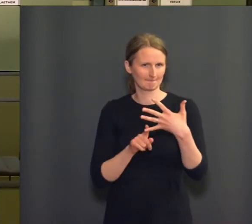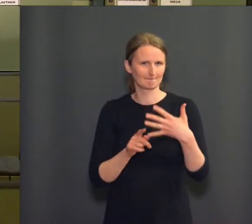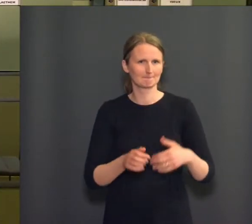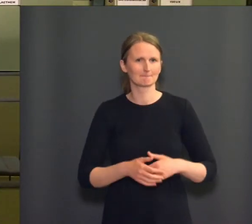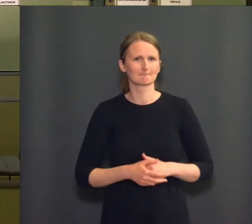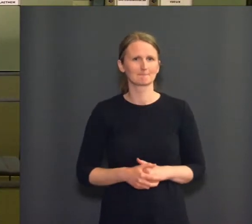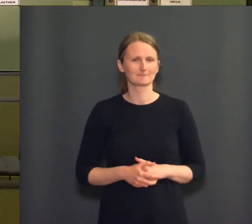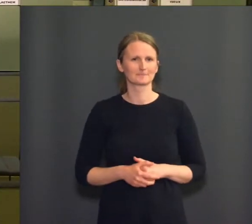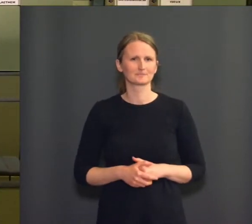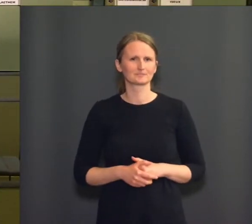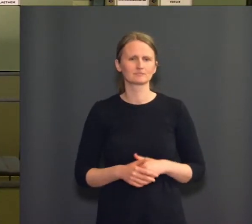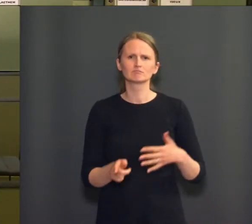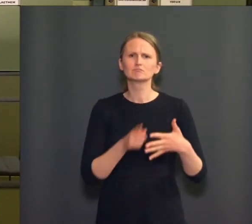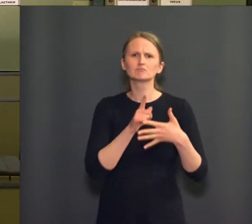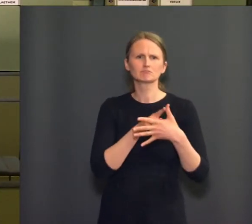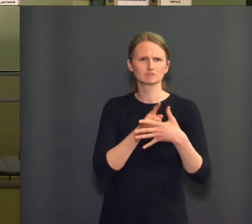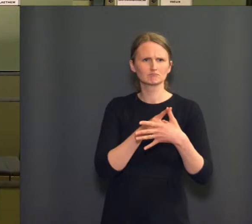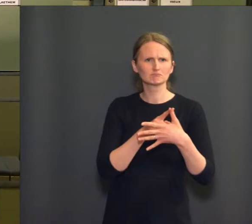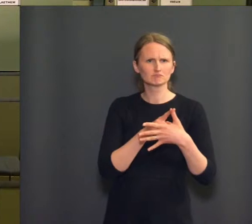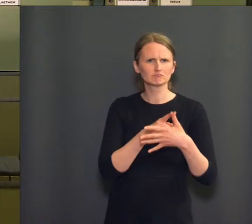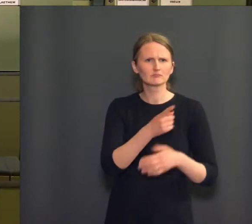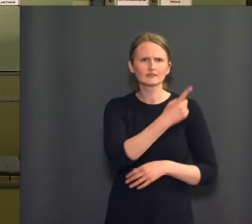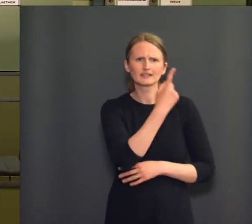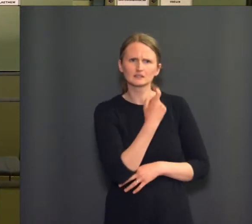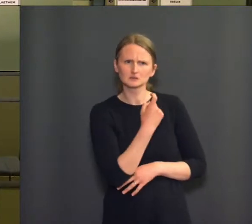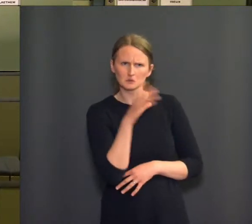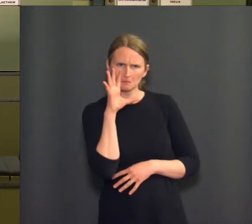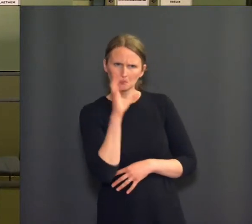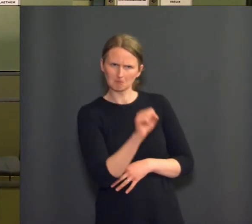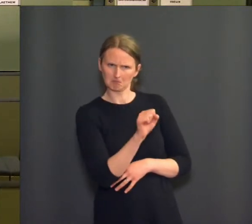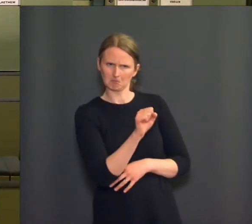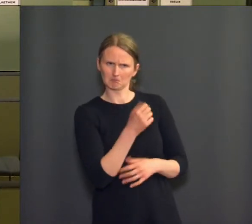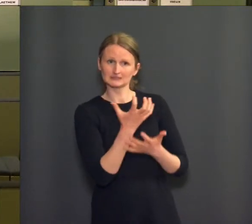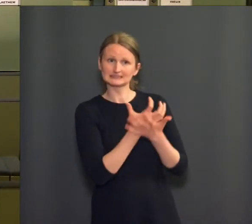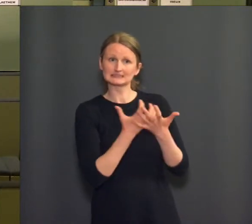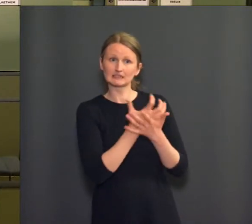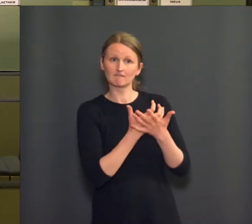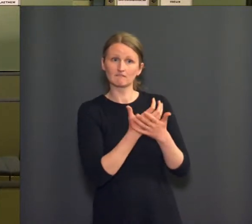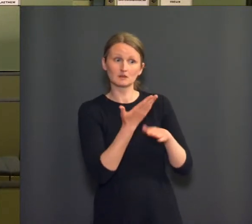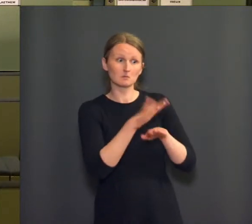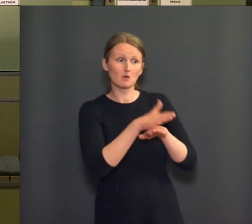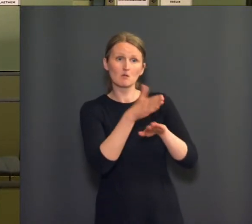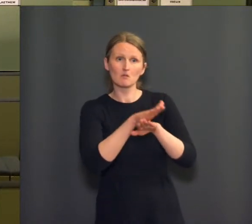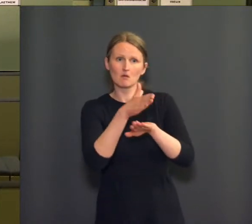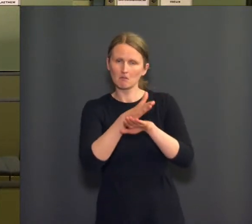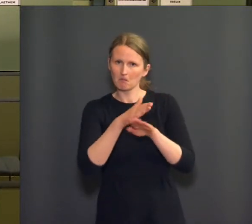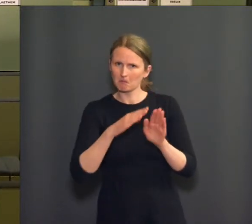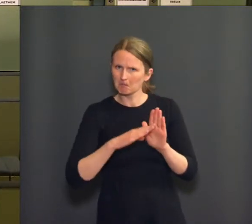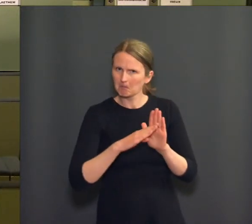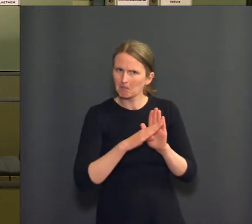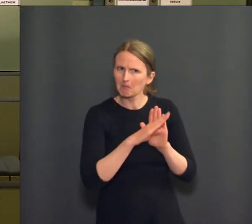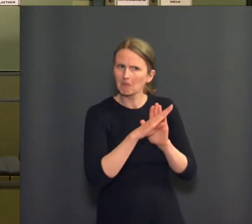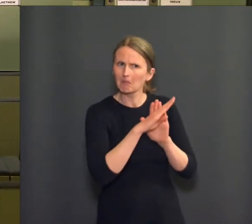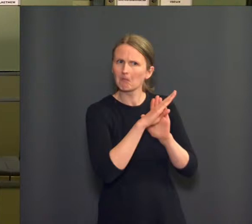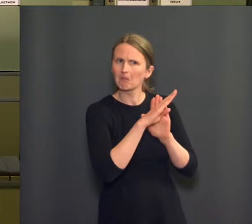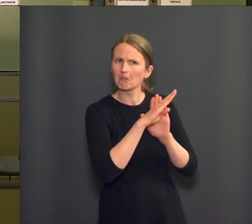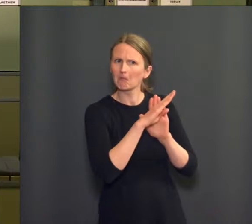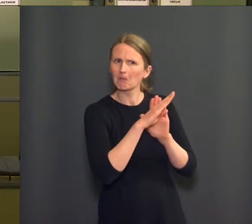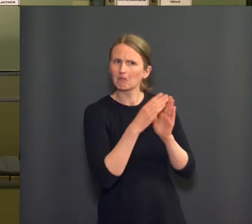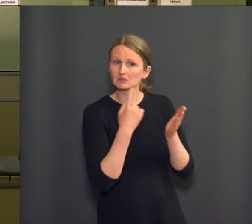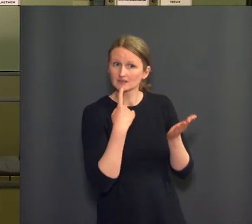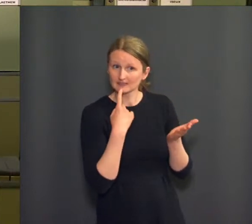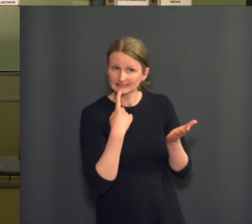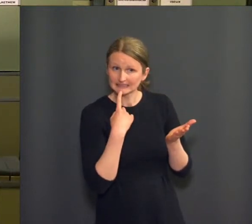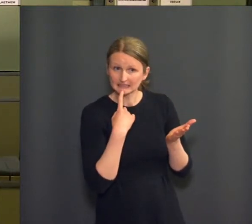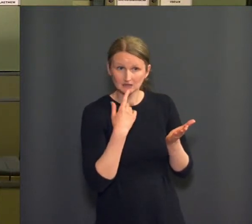Les décès ont l'air de remonter. Est-ce parce que les personnes âgées sont moins vite transférées aux soins intensifs ou y a-t-il une autre